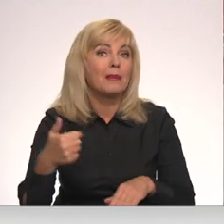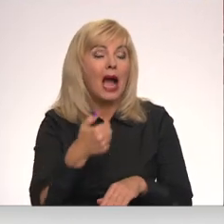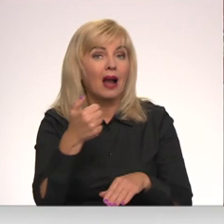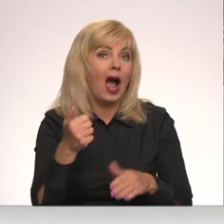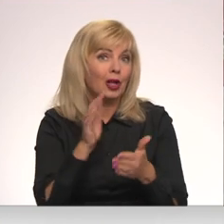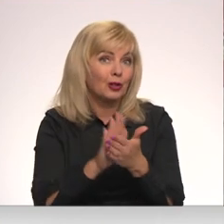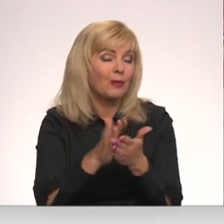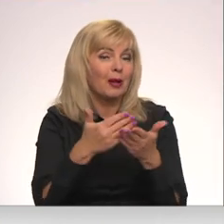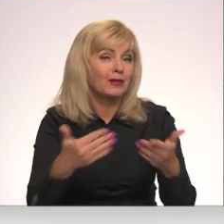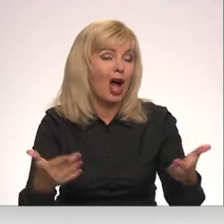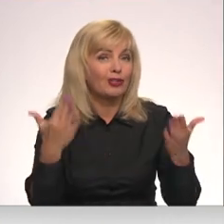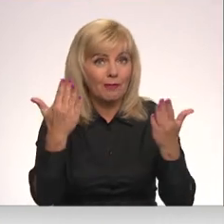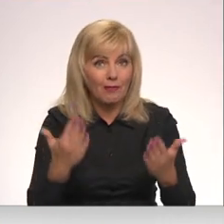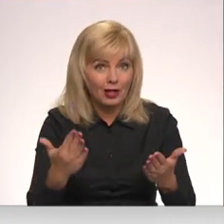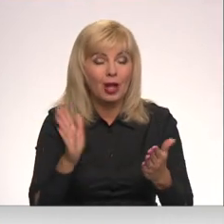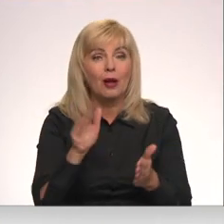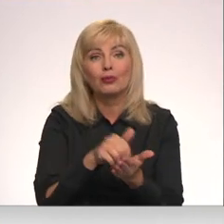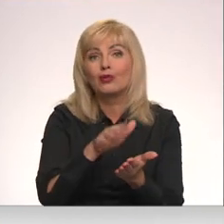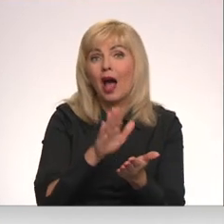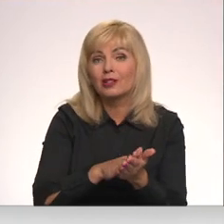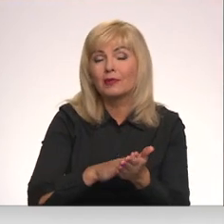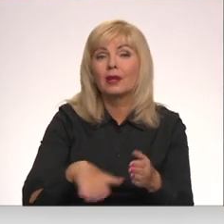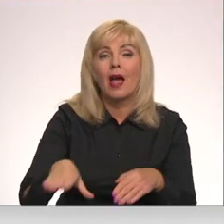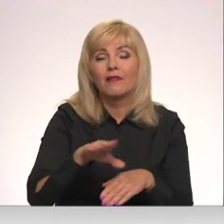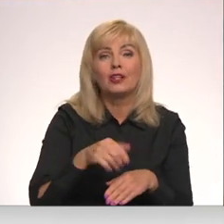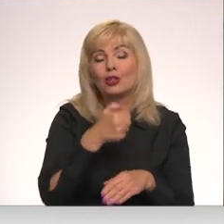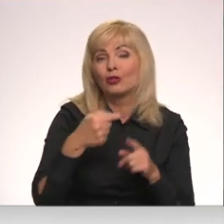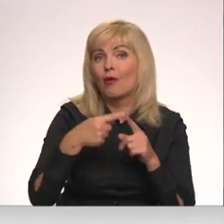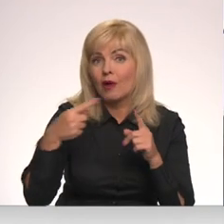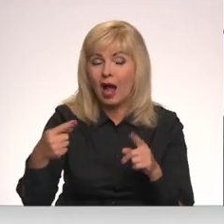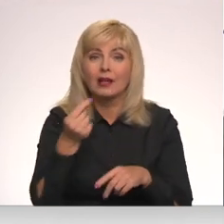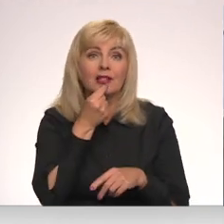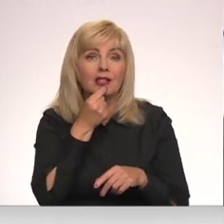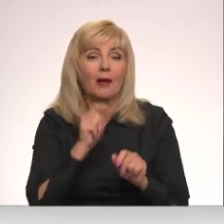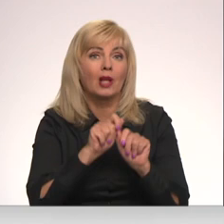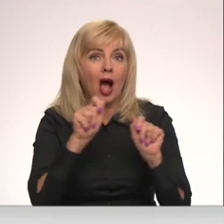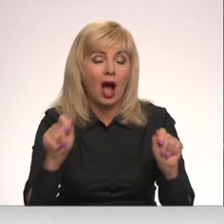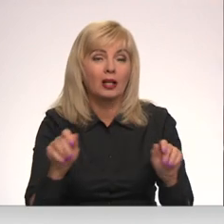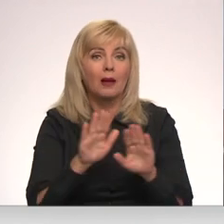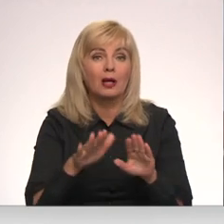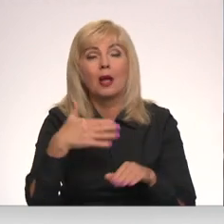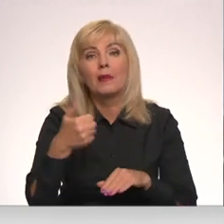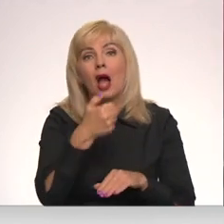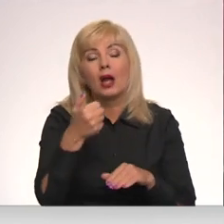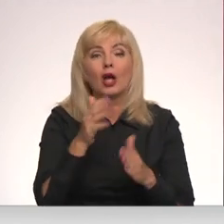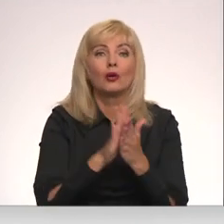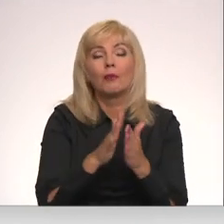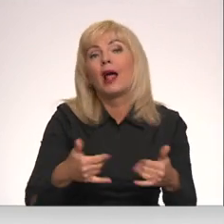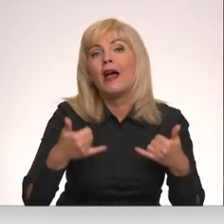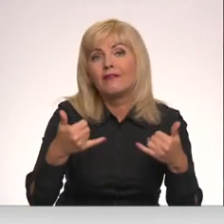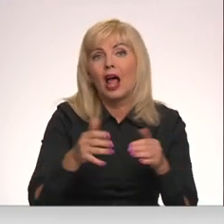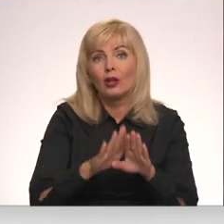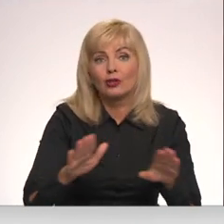ar dažādiem pasākumiem tikšot atzīmēta visu gadu, bet septembrī atklāta muzeja 50. Jubilejai veltītā